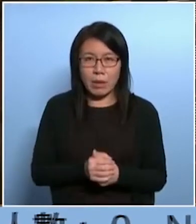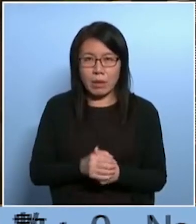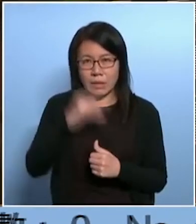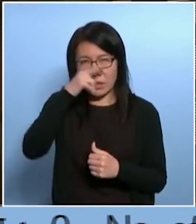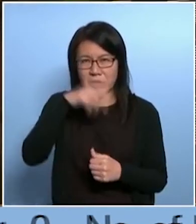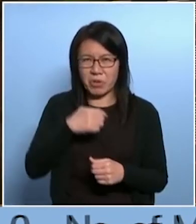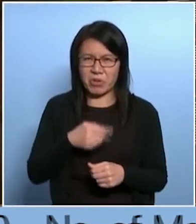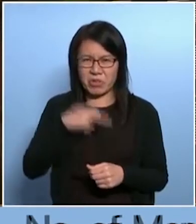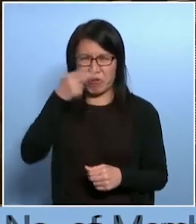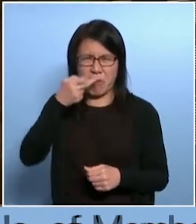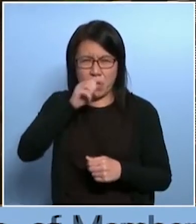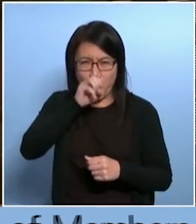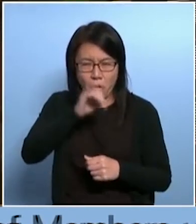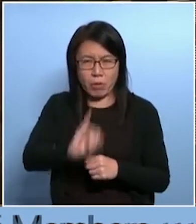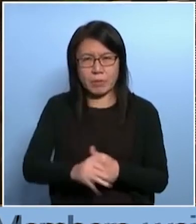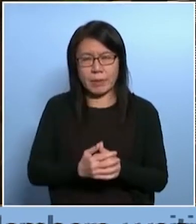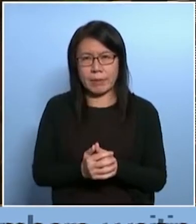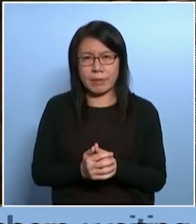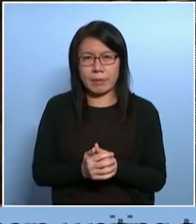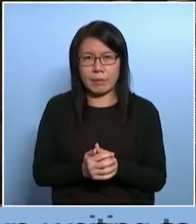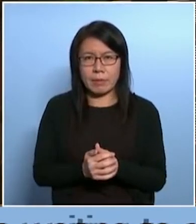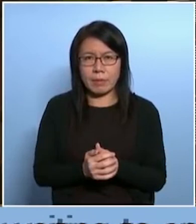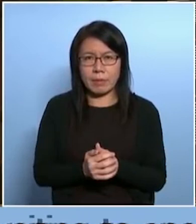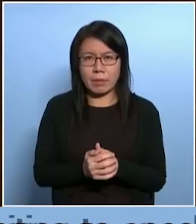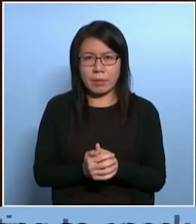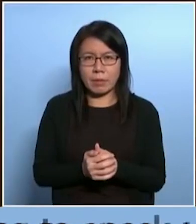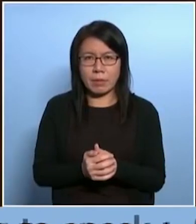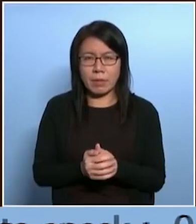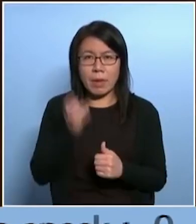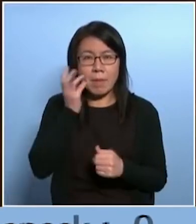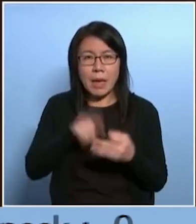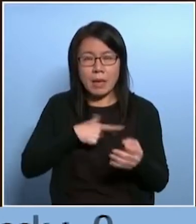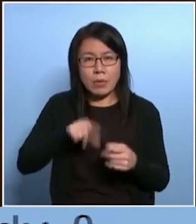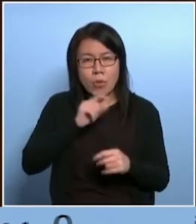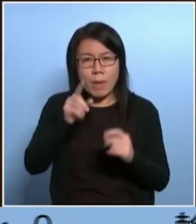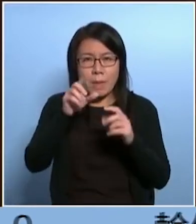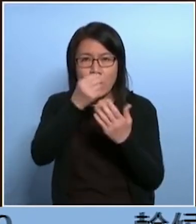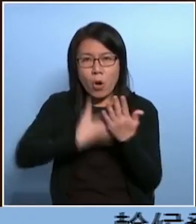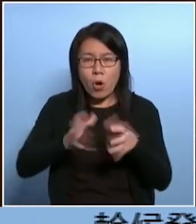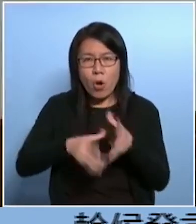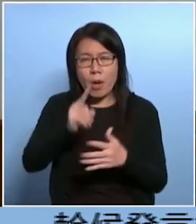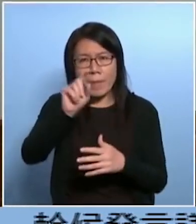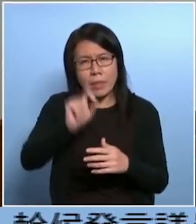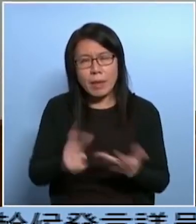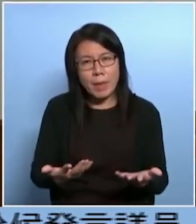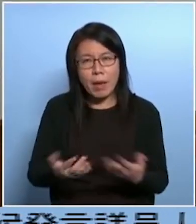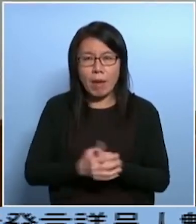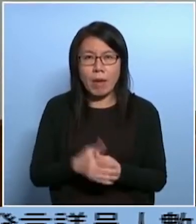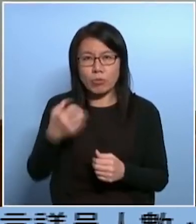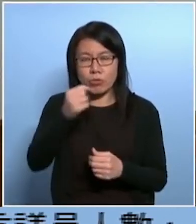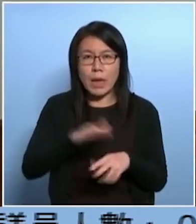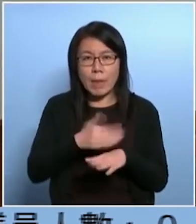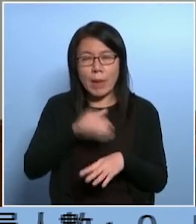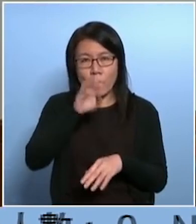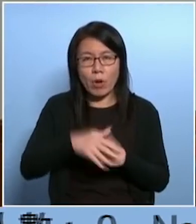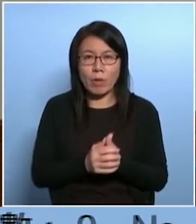滿口粗言餵語。 麥美娟議員有咩規程問題？ 主席，我剛